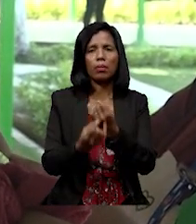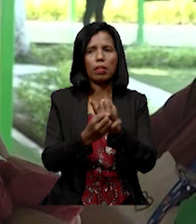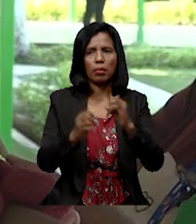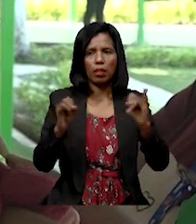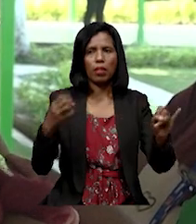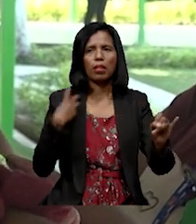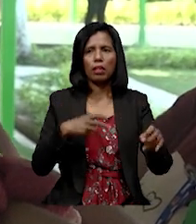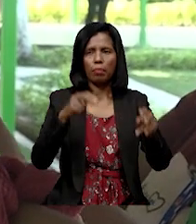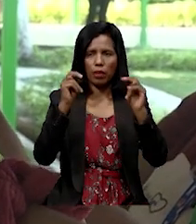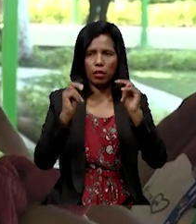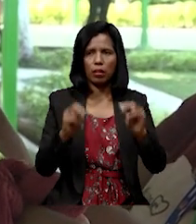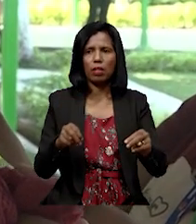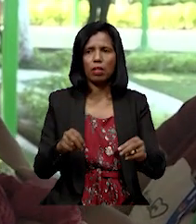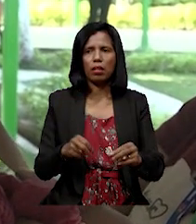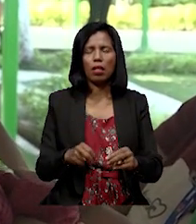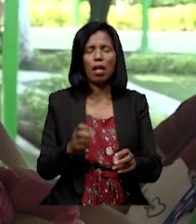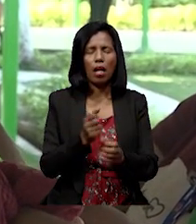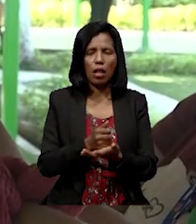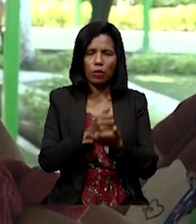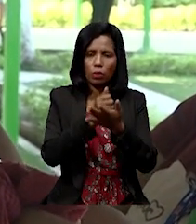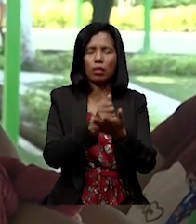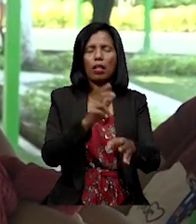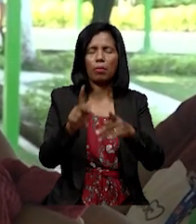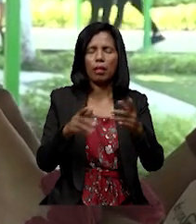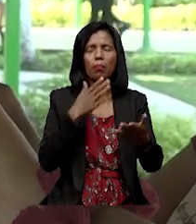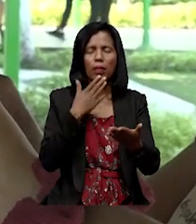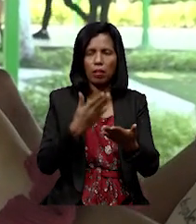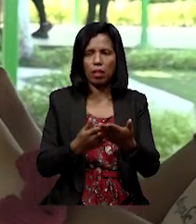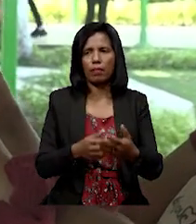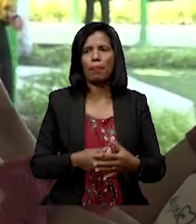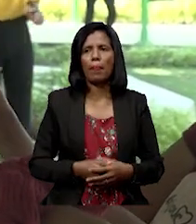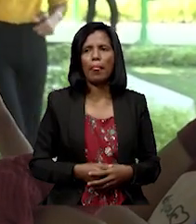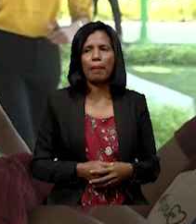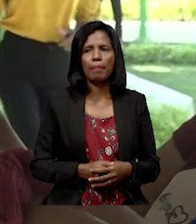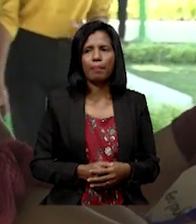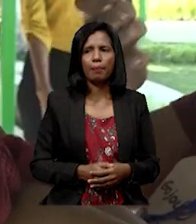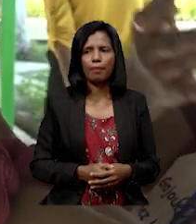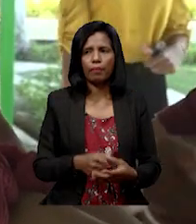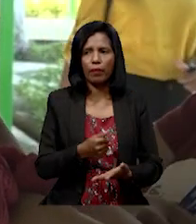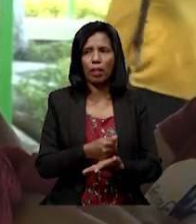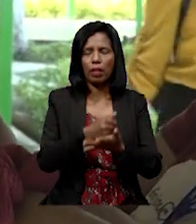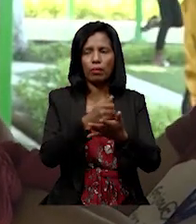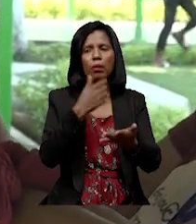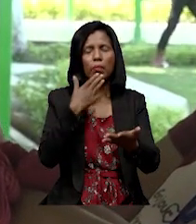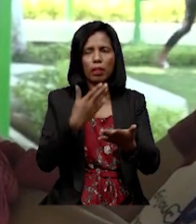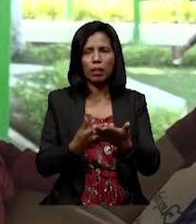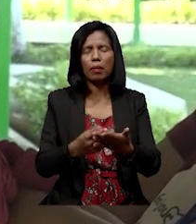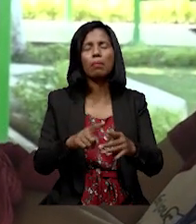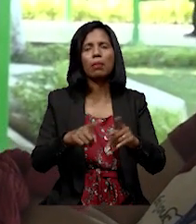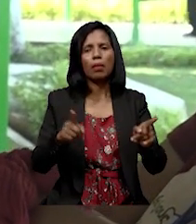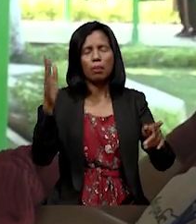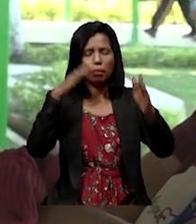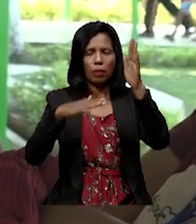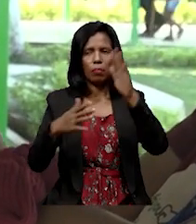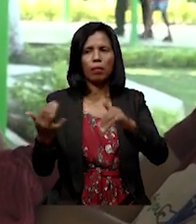ida precisamente tem que halo o digno tratamento o digno la bele anesa ne atendimento dia que mebe problema ne ia